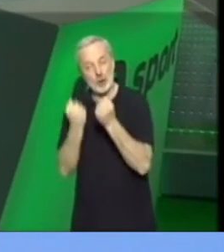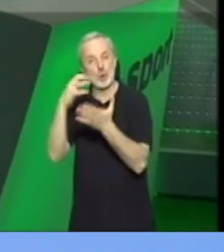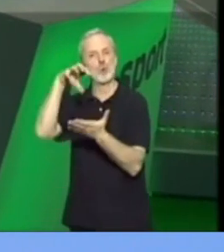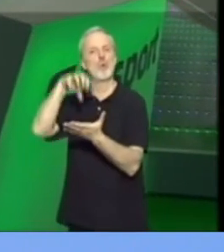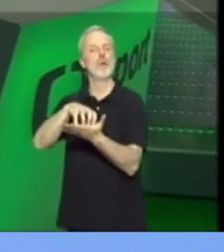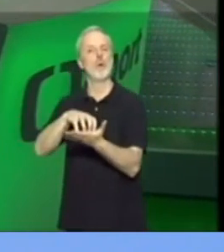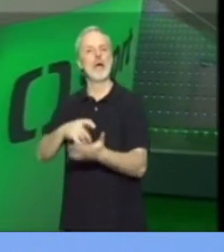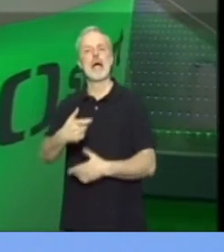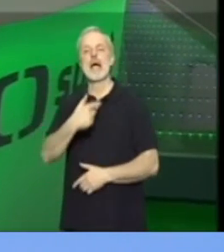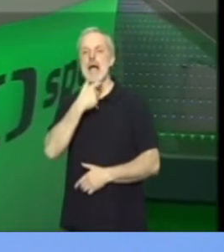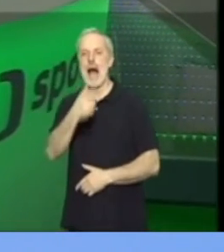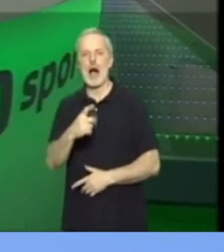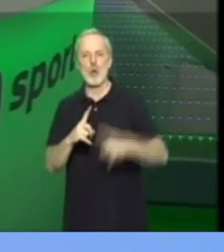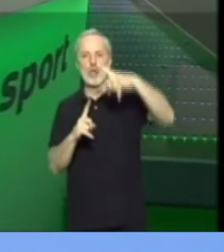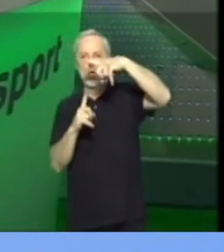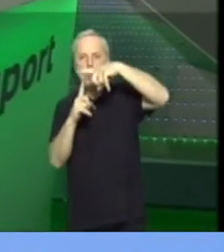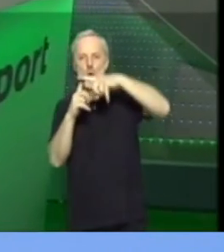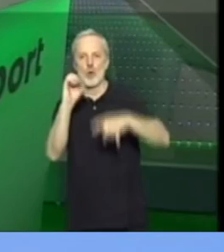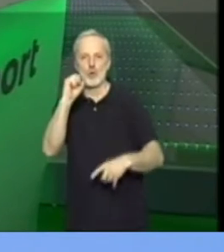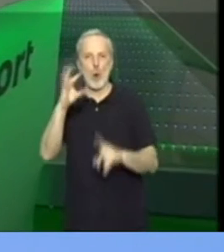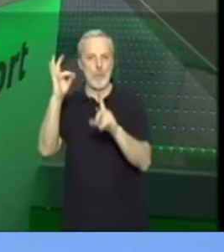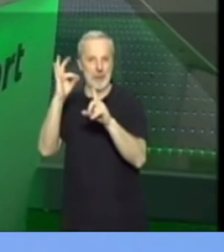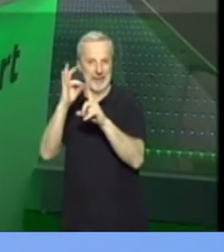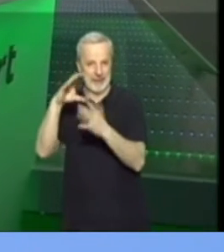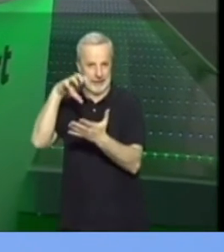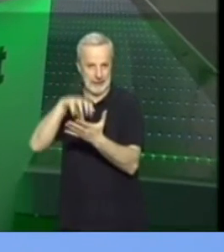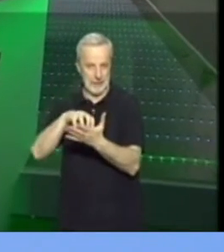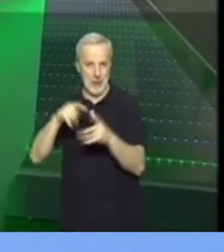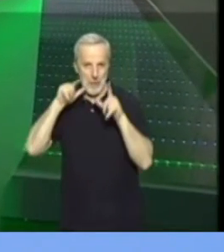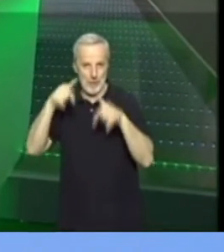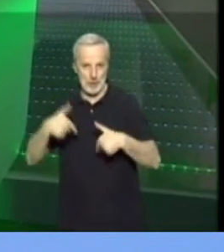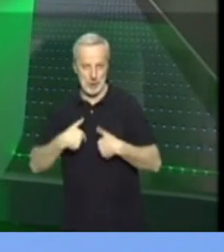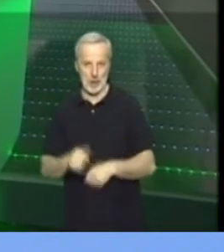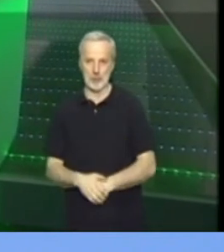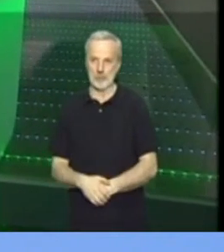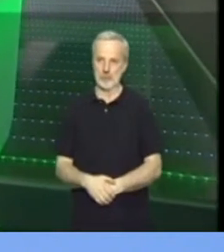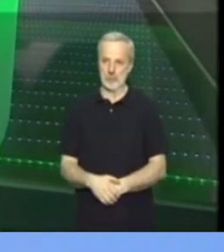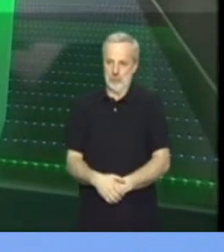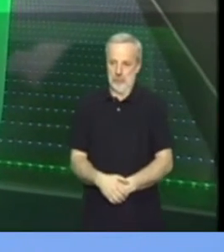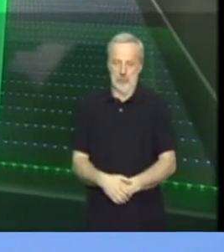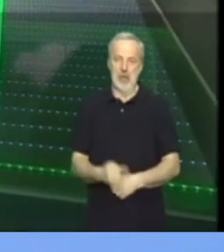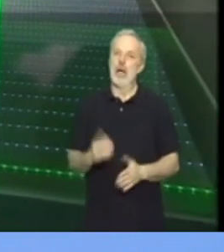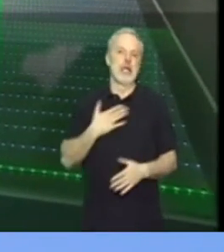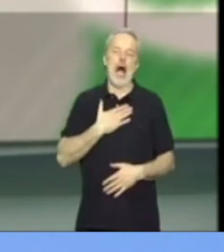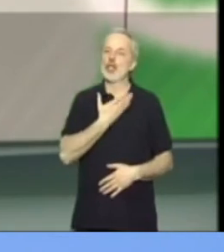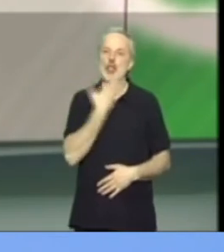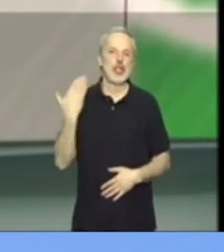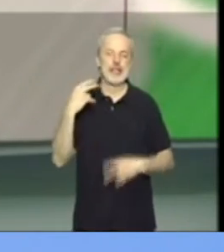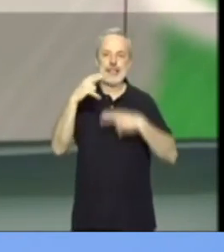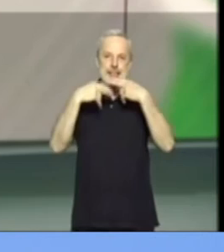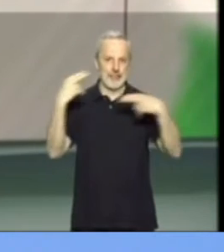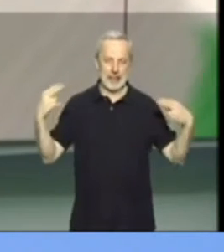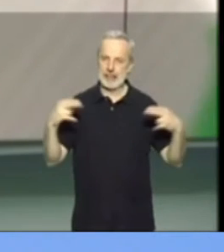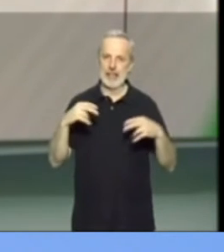takovýhle národní top tým? Tak profesionálně. Nevím, jestli existuje vize, určitě ne ze strany Českého svazu cyklistiky,